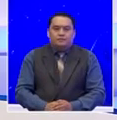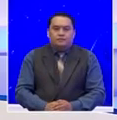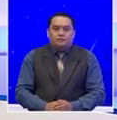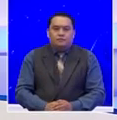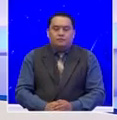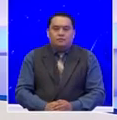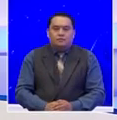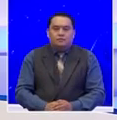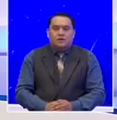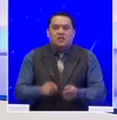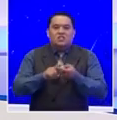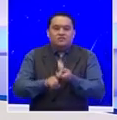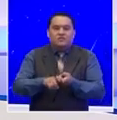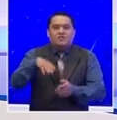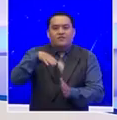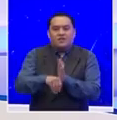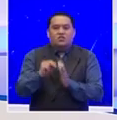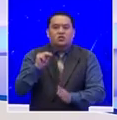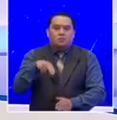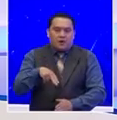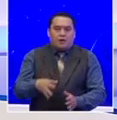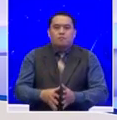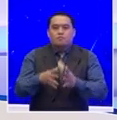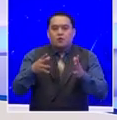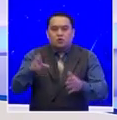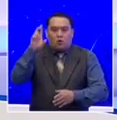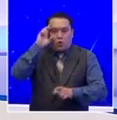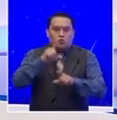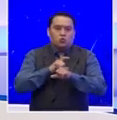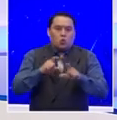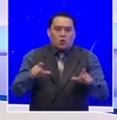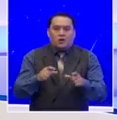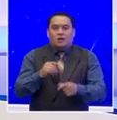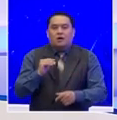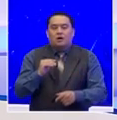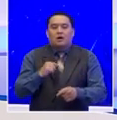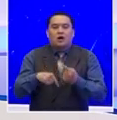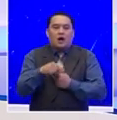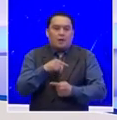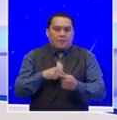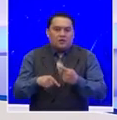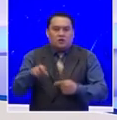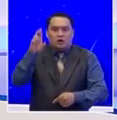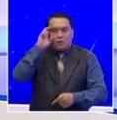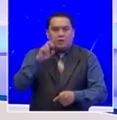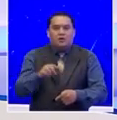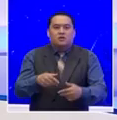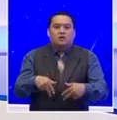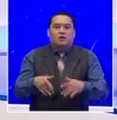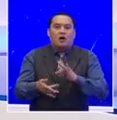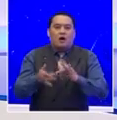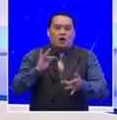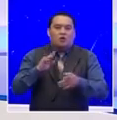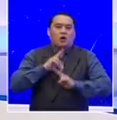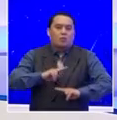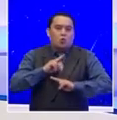На связи. В связи с введением режима ЧП большинство госучреждений и некоммерческих предприятий страны перешли на дистанционную